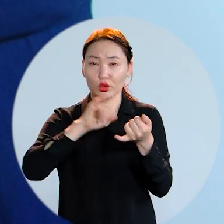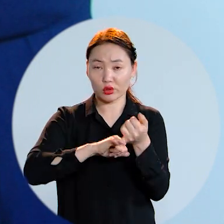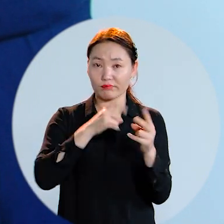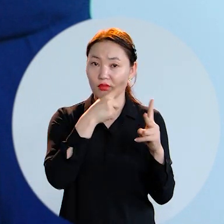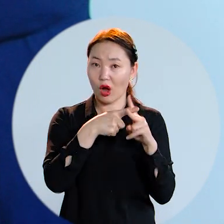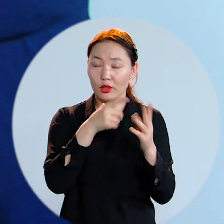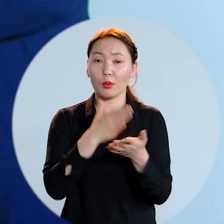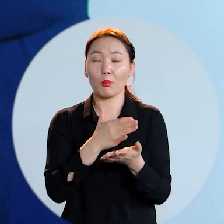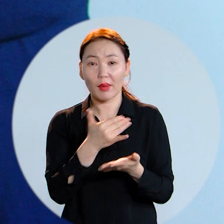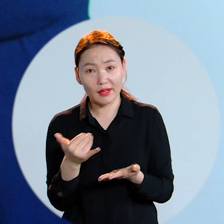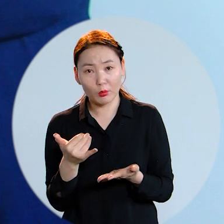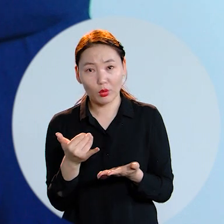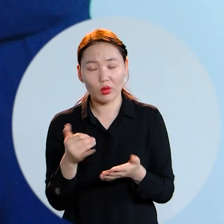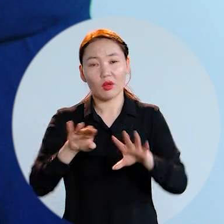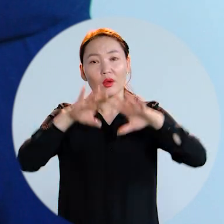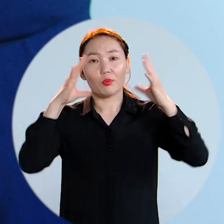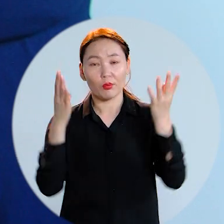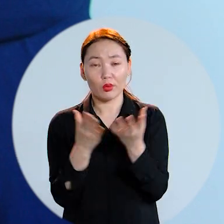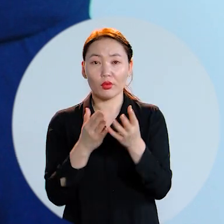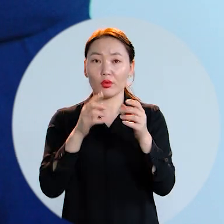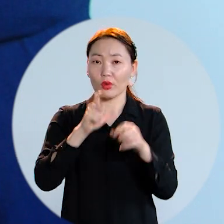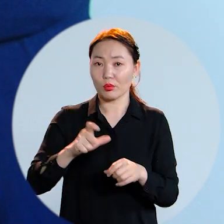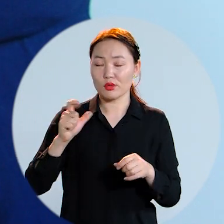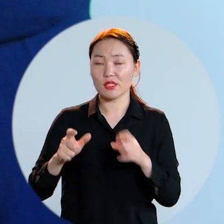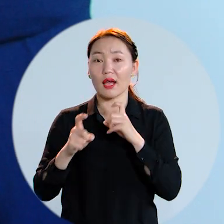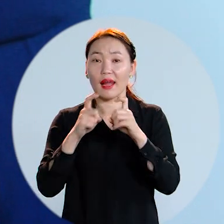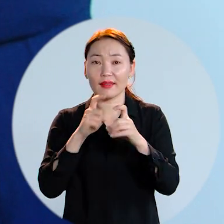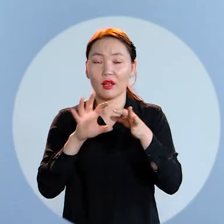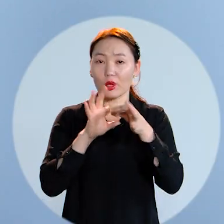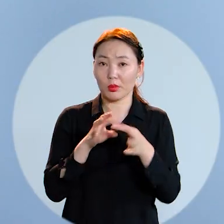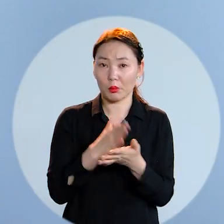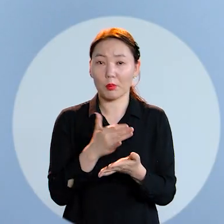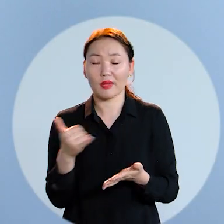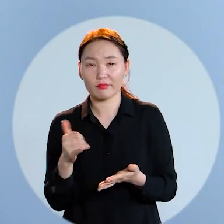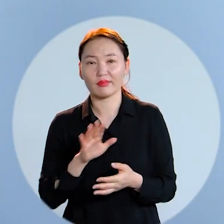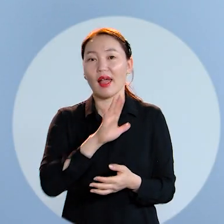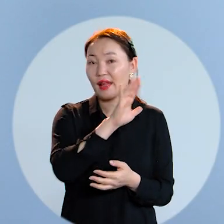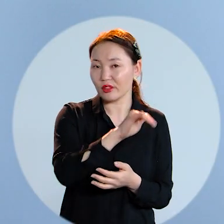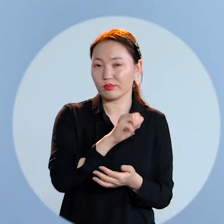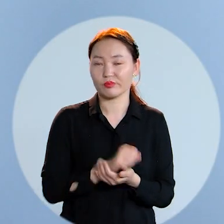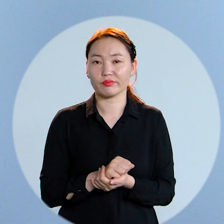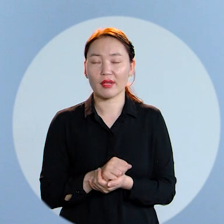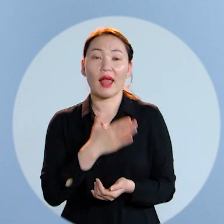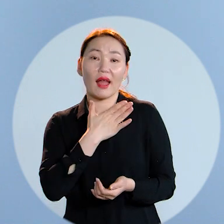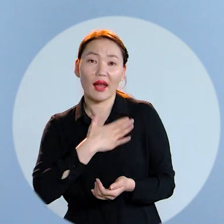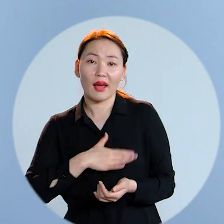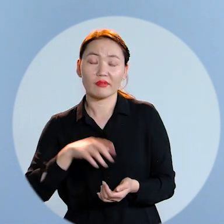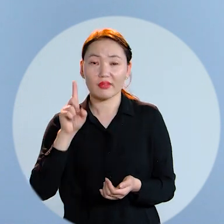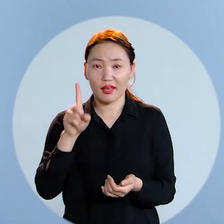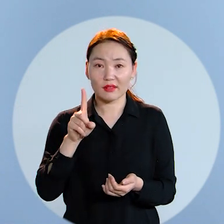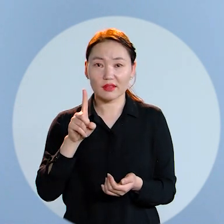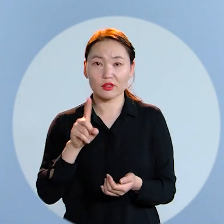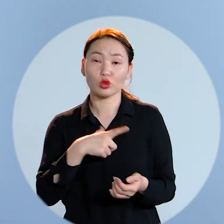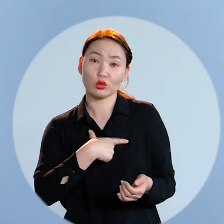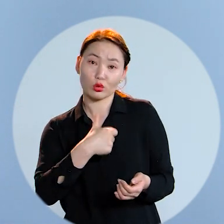бүхий л холбоо харилцаанд байдаг уу? Хайр бол зөвхөн дурласан хосуудын дунд байдаг зүйл биш. Энэ бол бүхэл